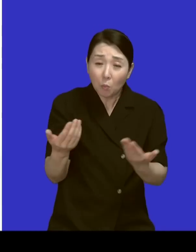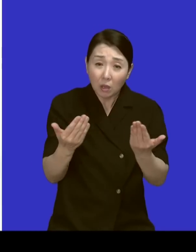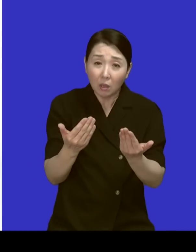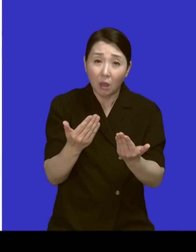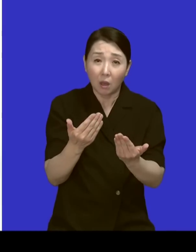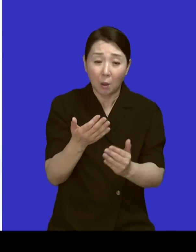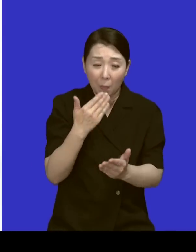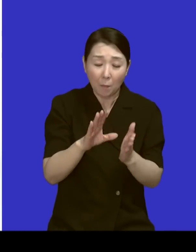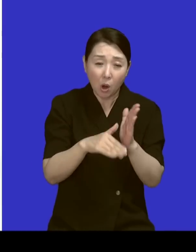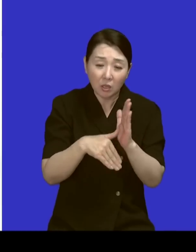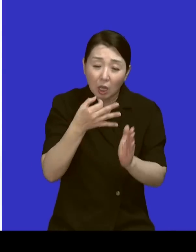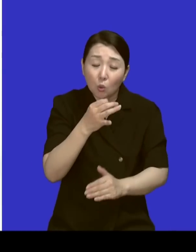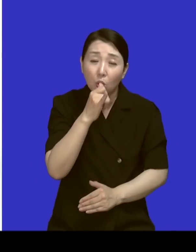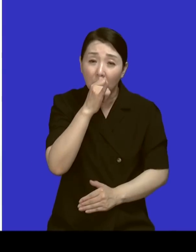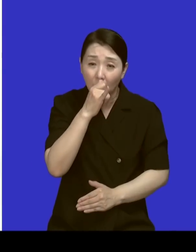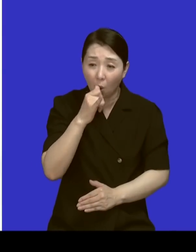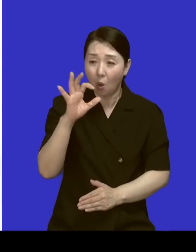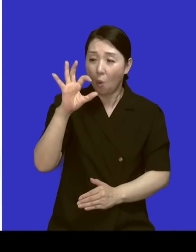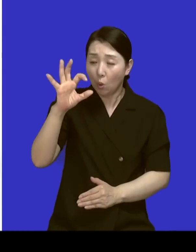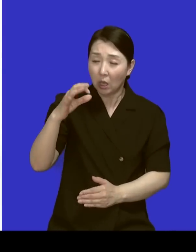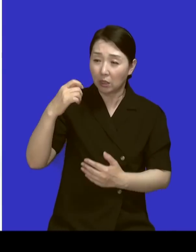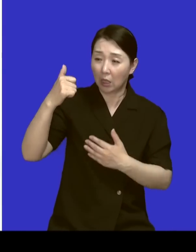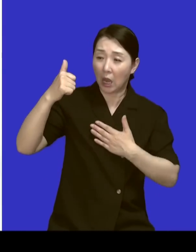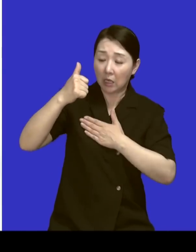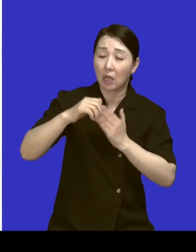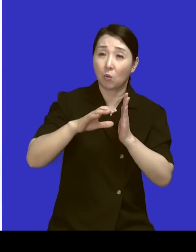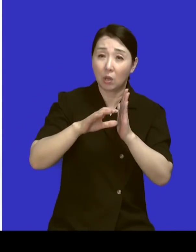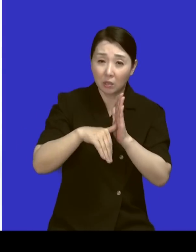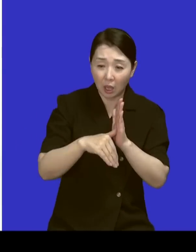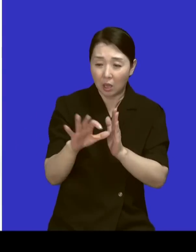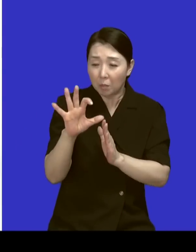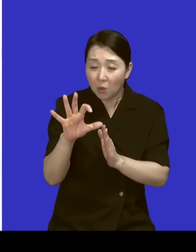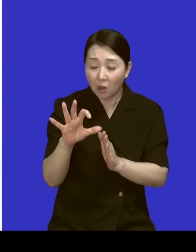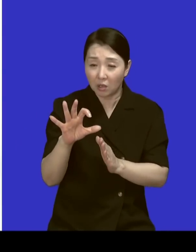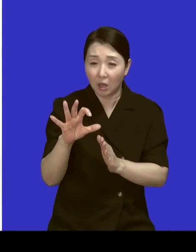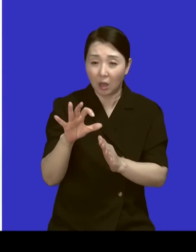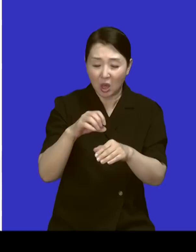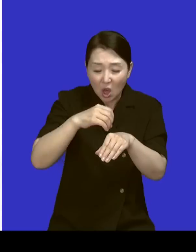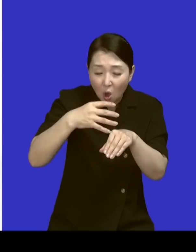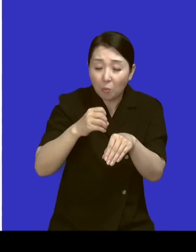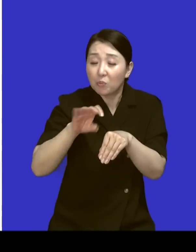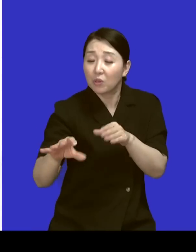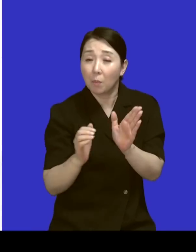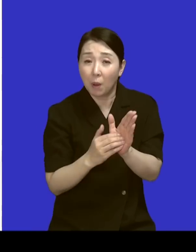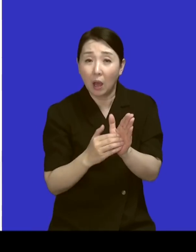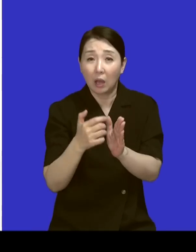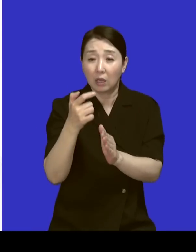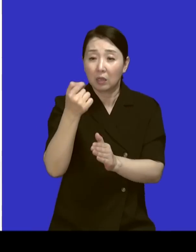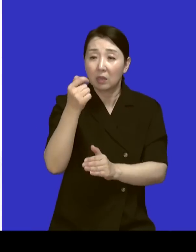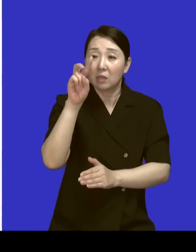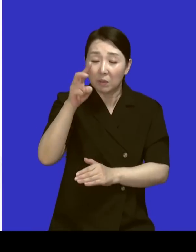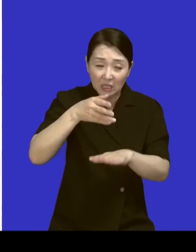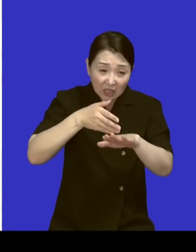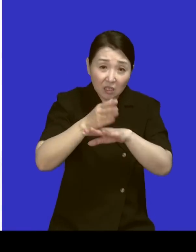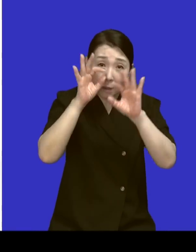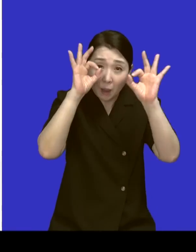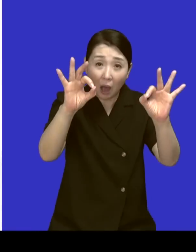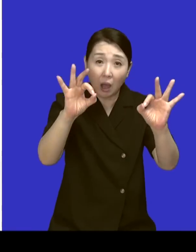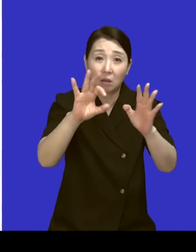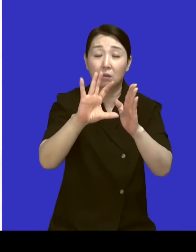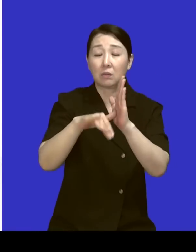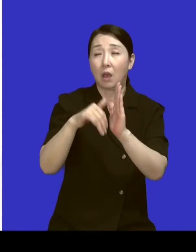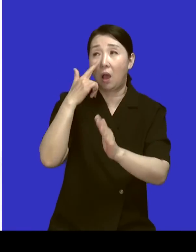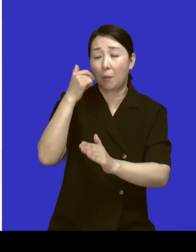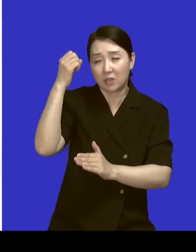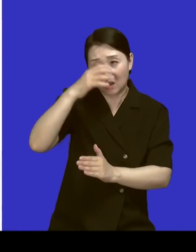소리를 내거나 화장실에서 샤워를 하다가 변기 거품을 튀기거나 예. 뭐 또 TV를 너무 늦게까지 본다거나 그럴 네. 때는